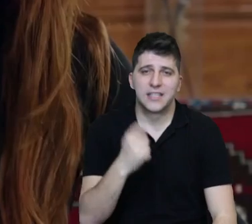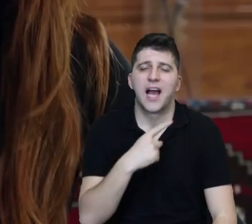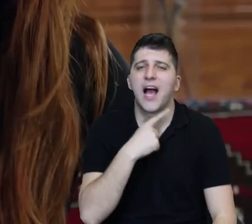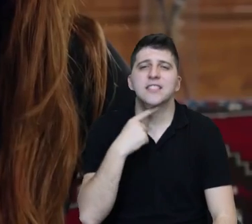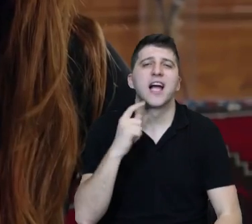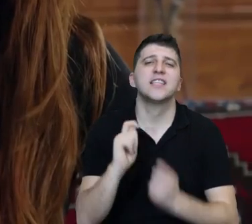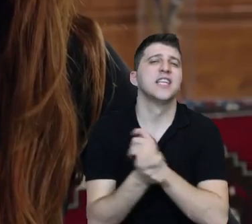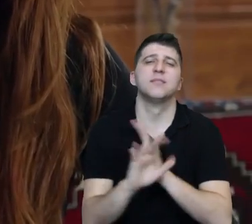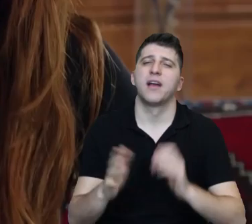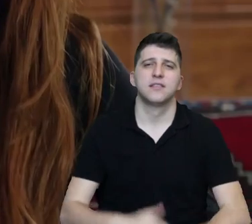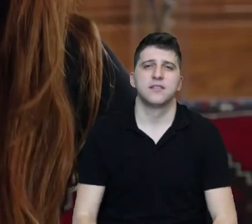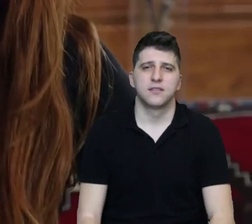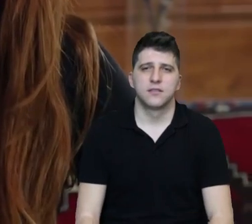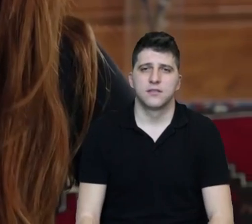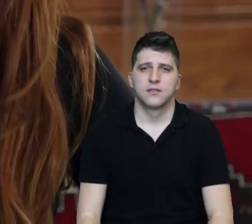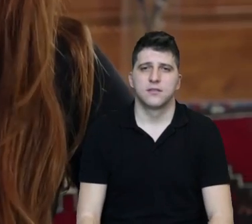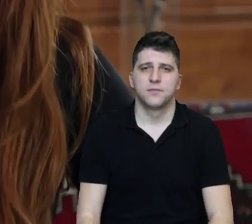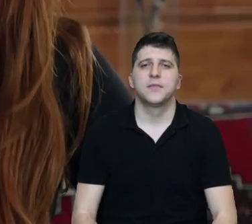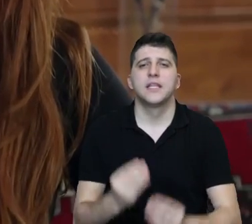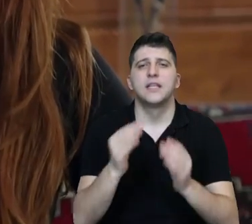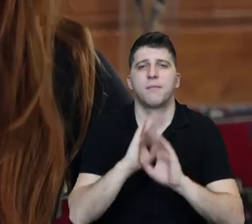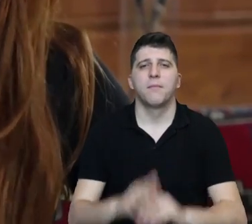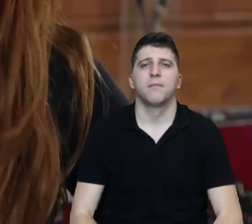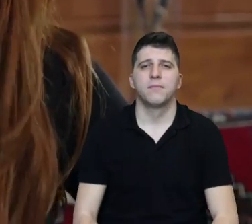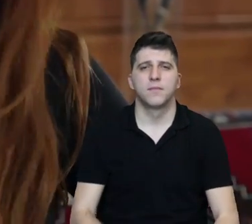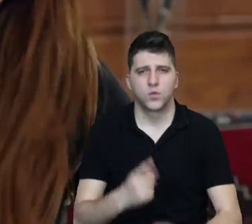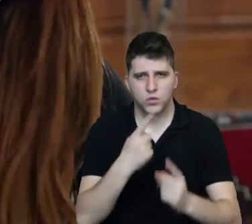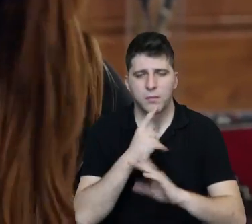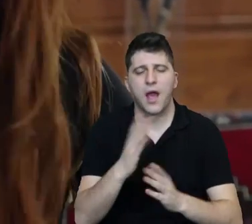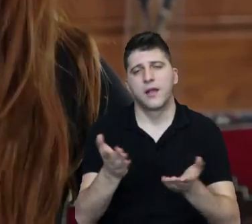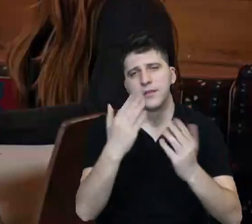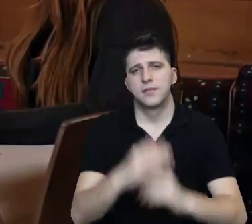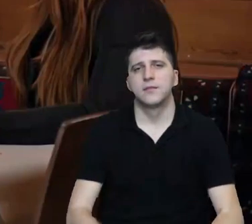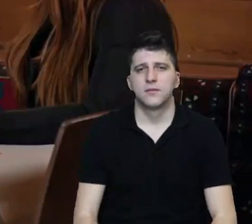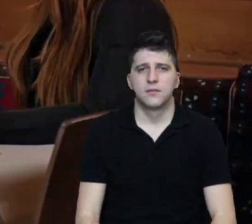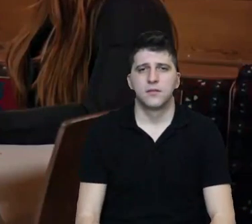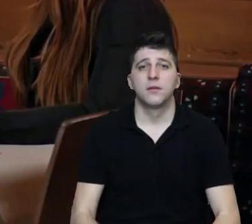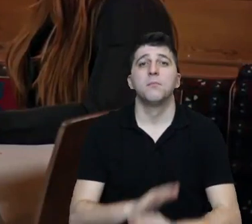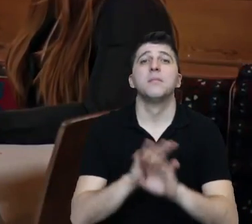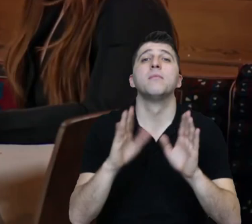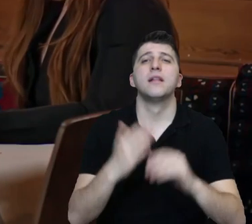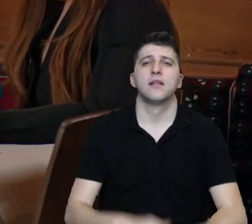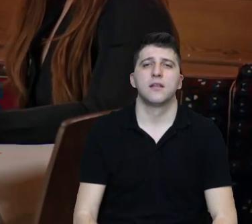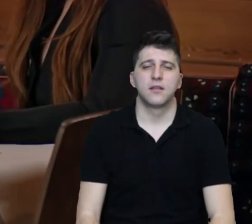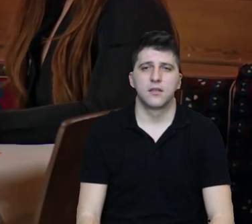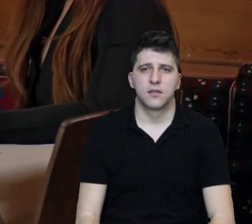asla değiştirmez. İyi tamam. Söyleyeceğini söylesin. Hadi. Bitmedi.